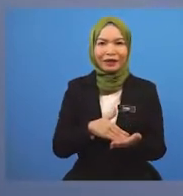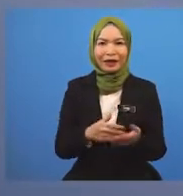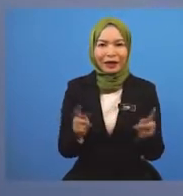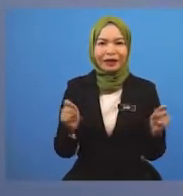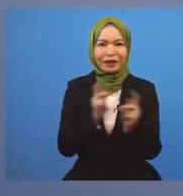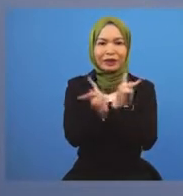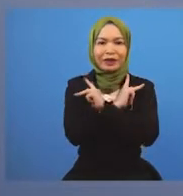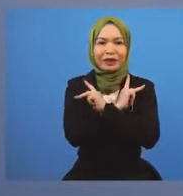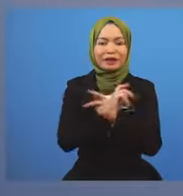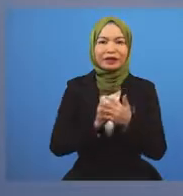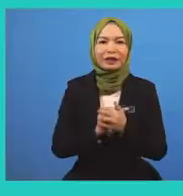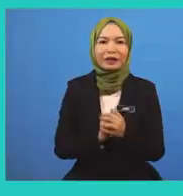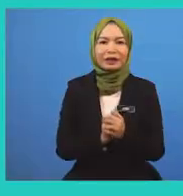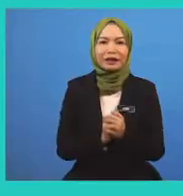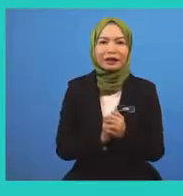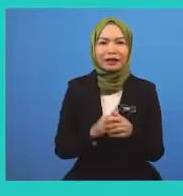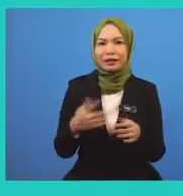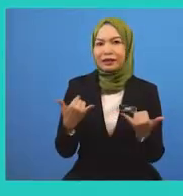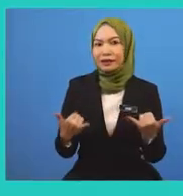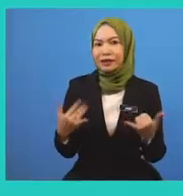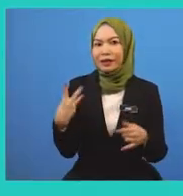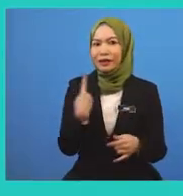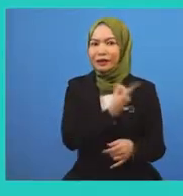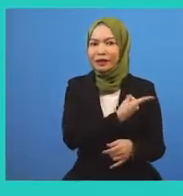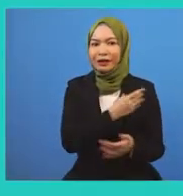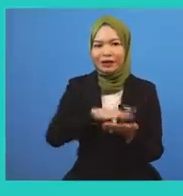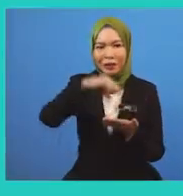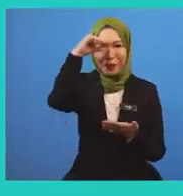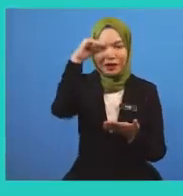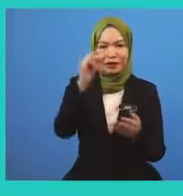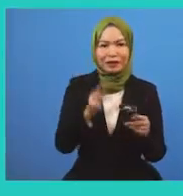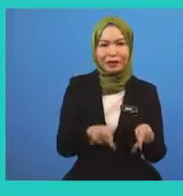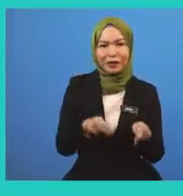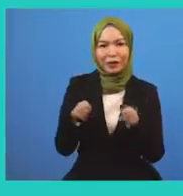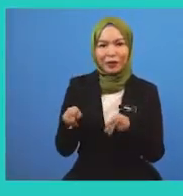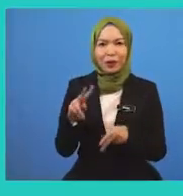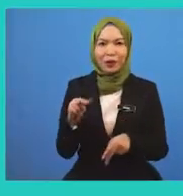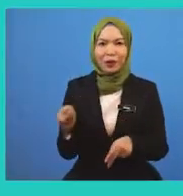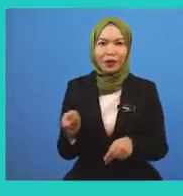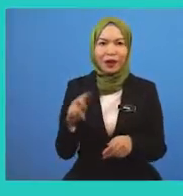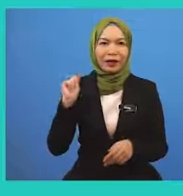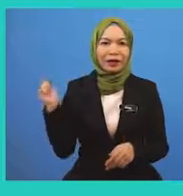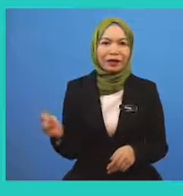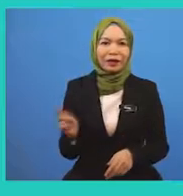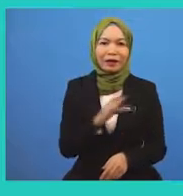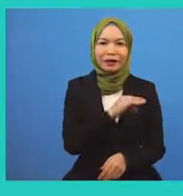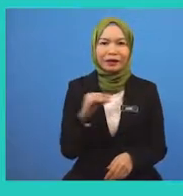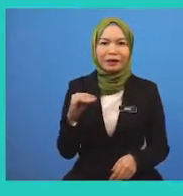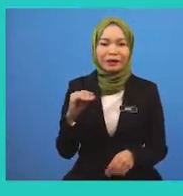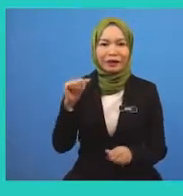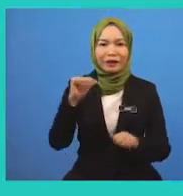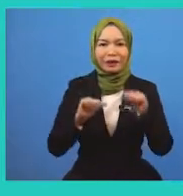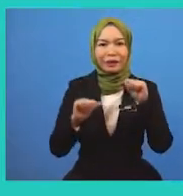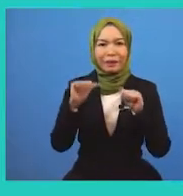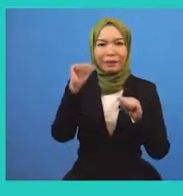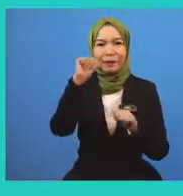Ju. Sekarang kita belajar pula tentang perubahan tenaga dan ikatan kimia.